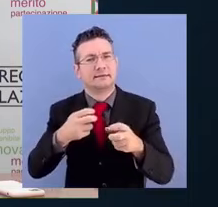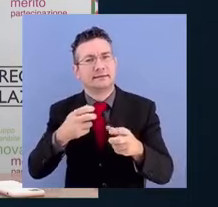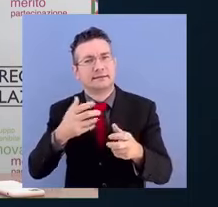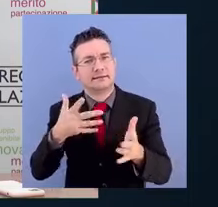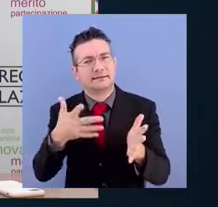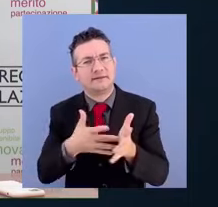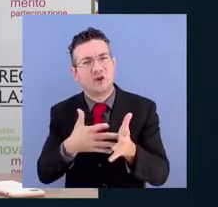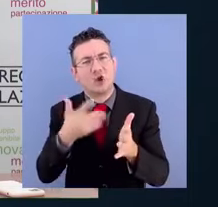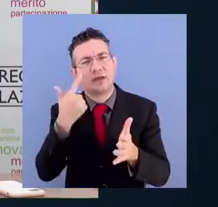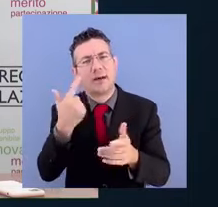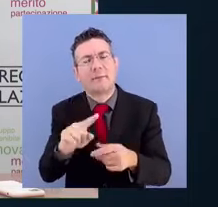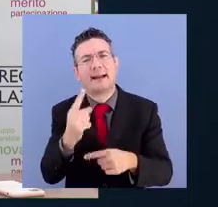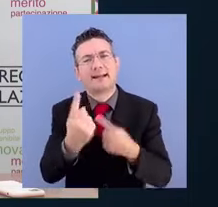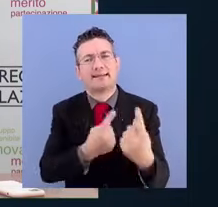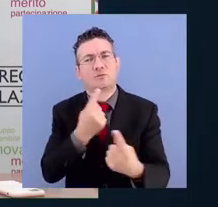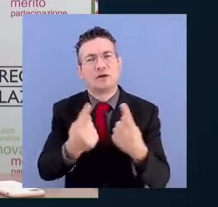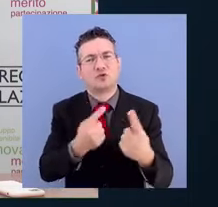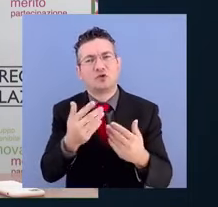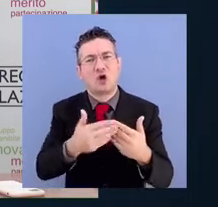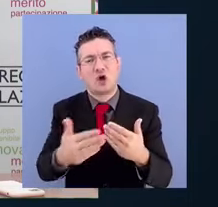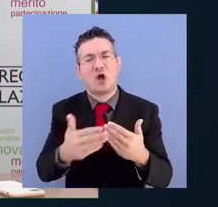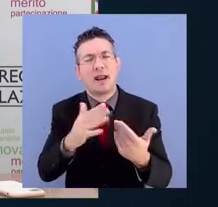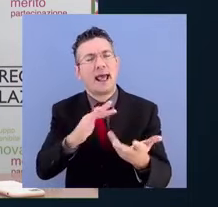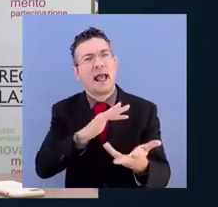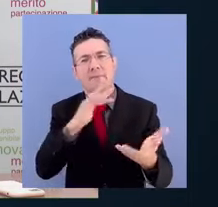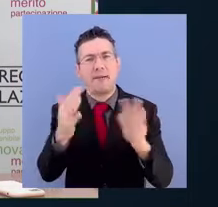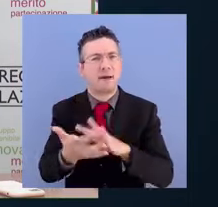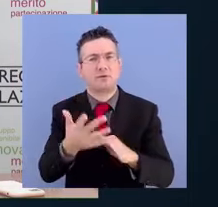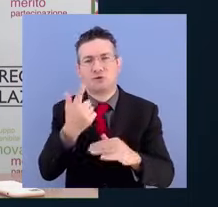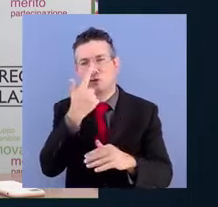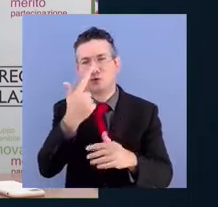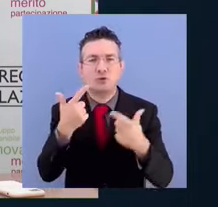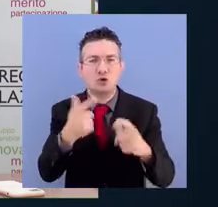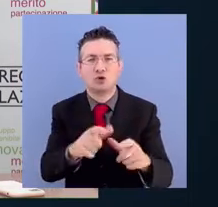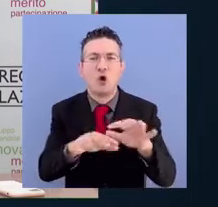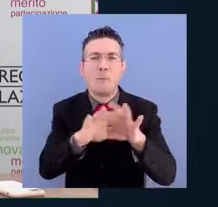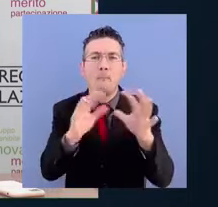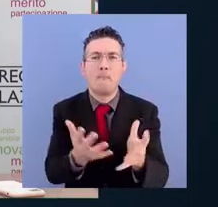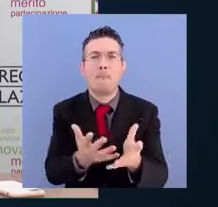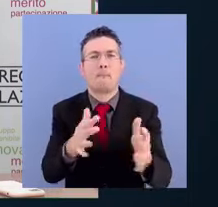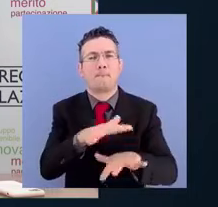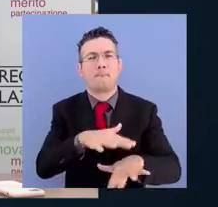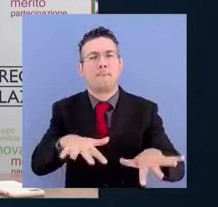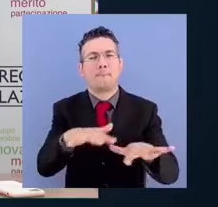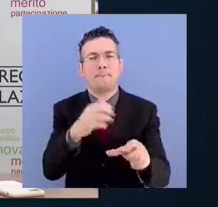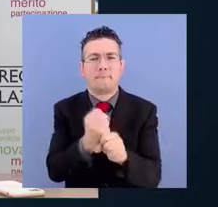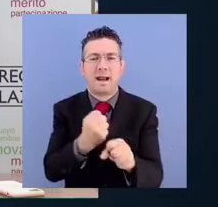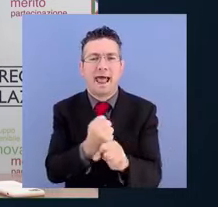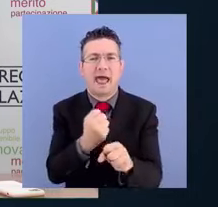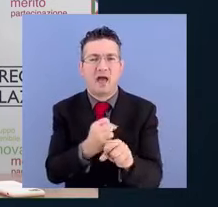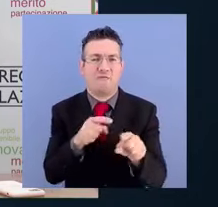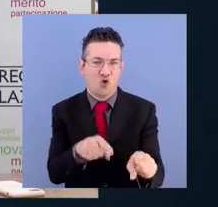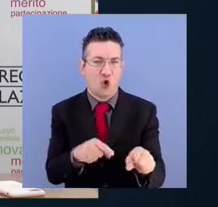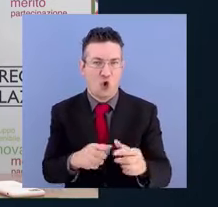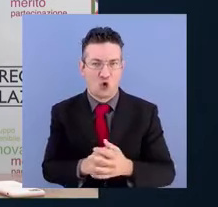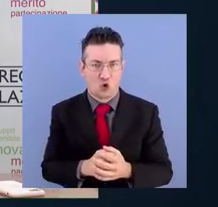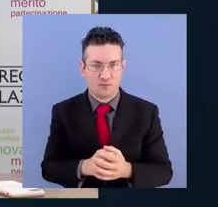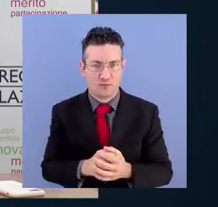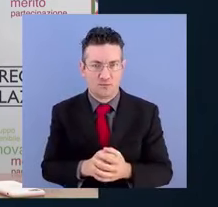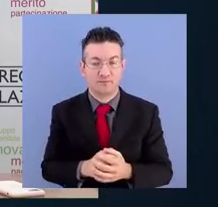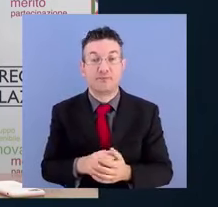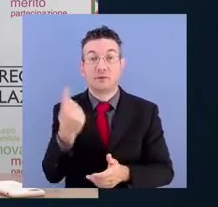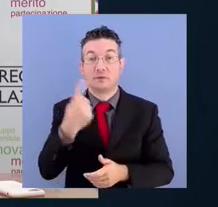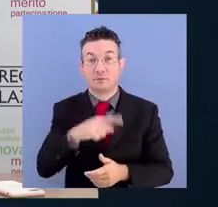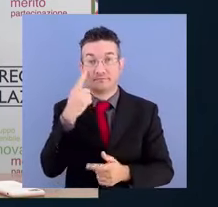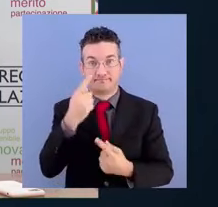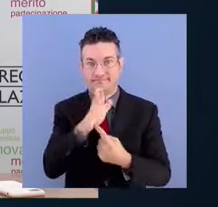scenario nel mondo del lavoro ecco questo è proprio per trasmettervi un come dire un lavoro